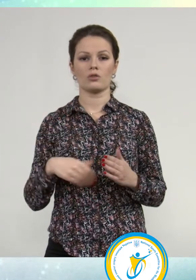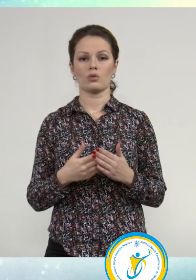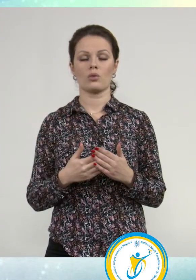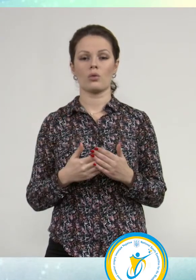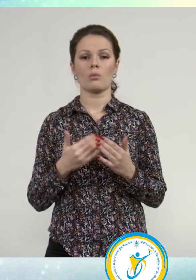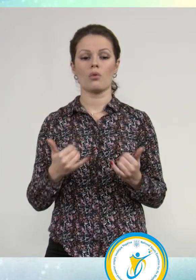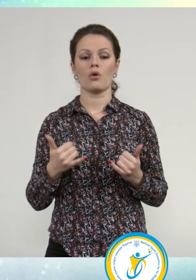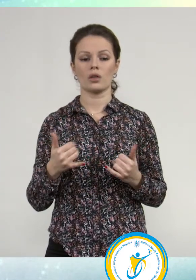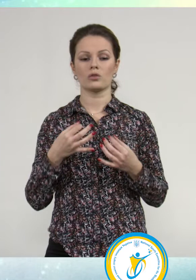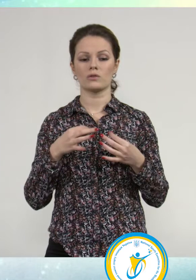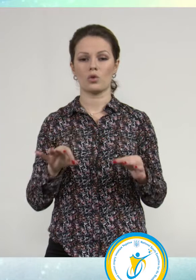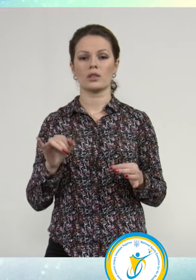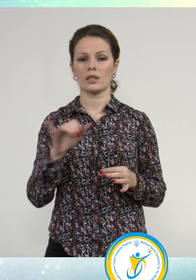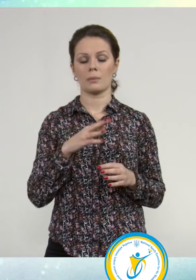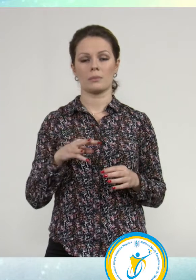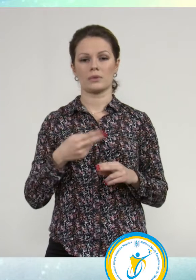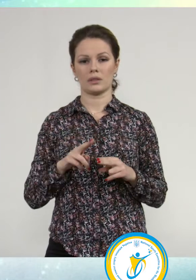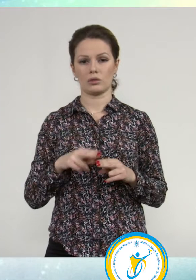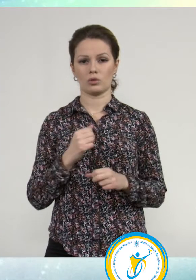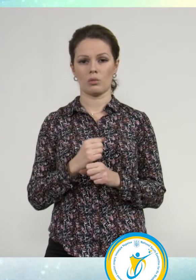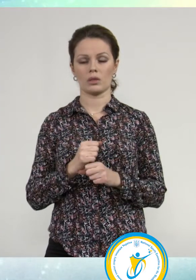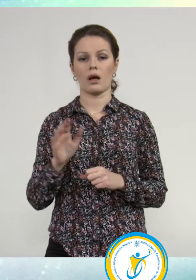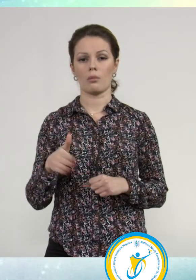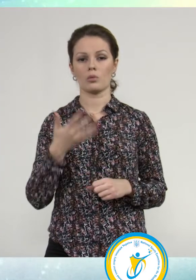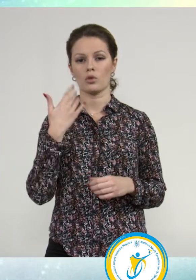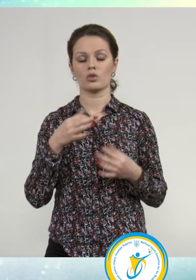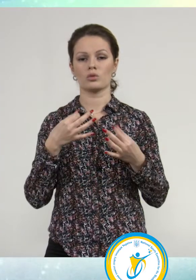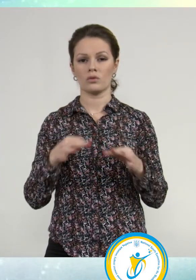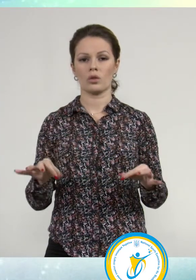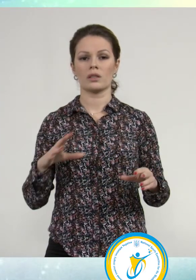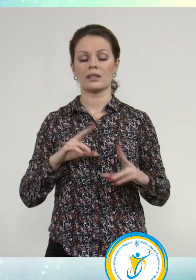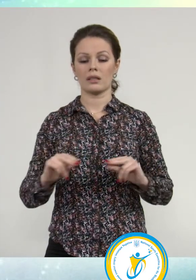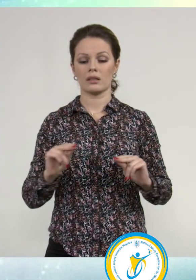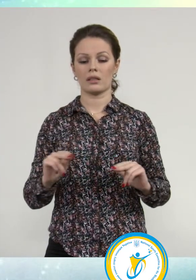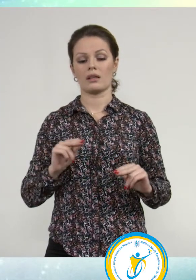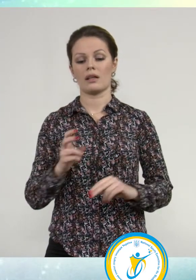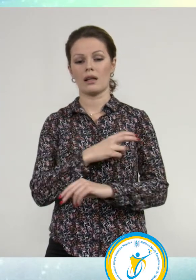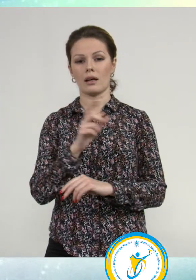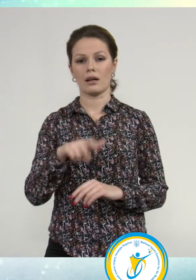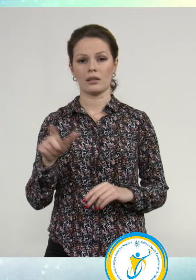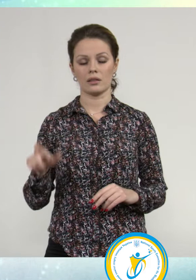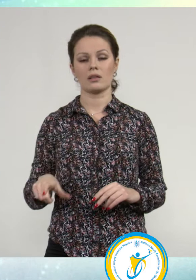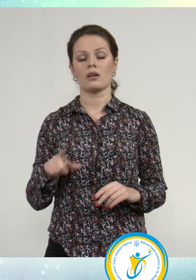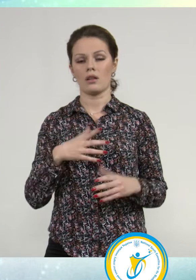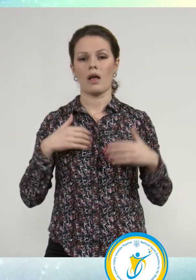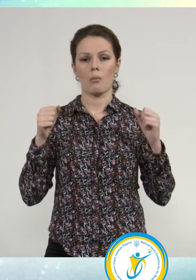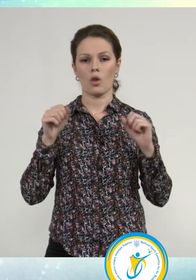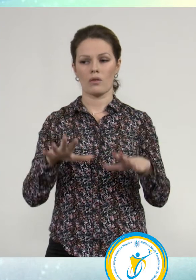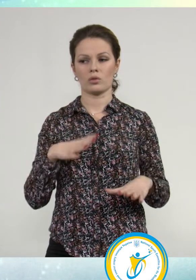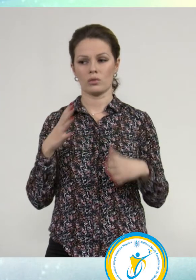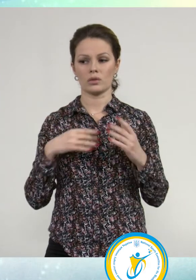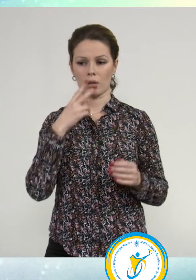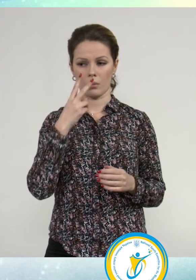зробити. А потім, коли дозволили тренери і лікарі, то наполегливо тренувалися, і я бачу результати. Для мене це дуже